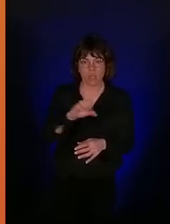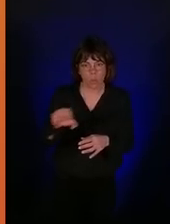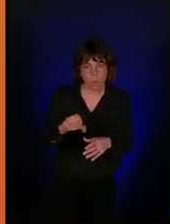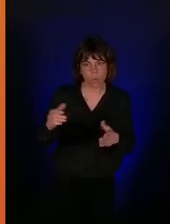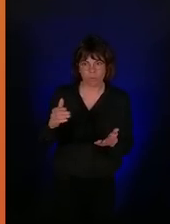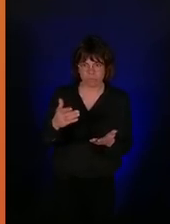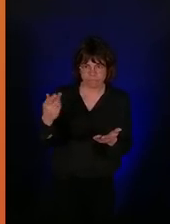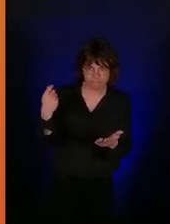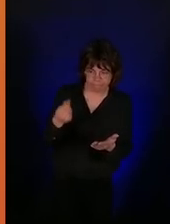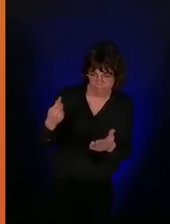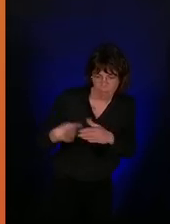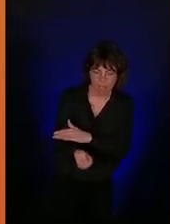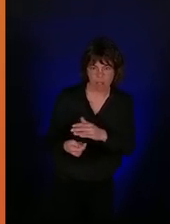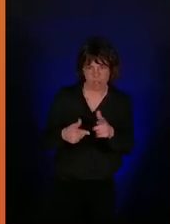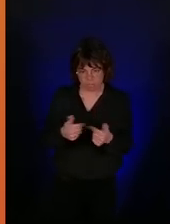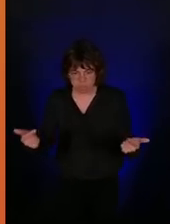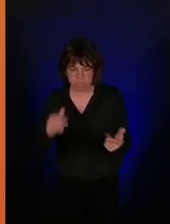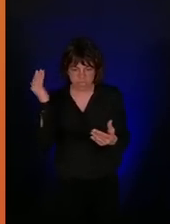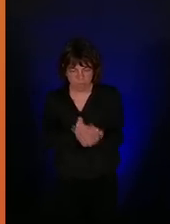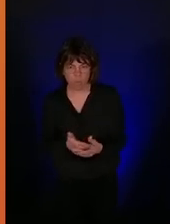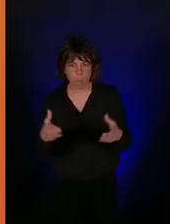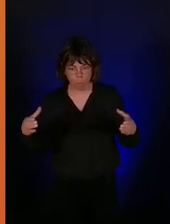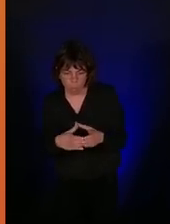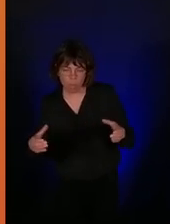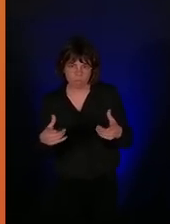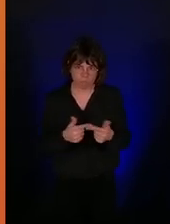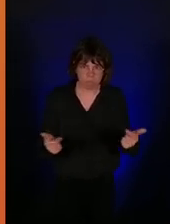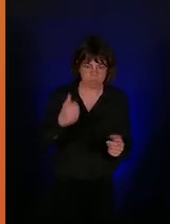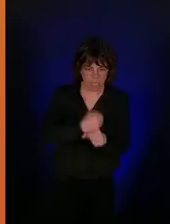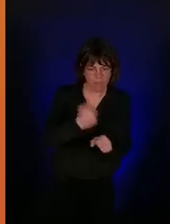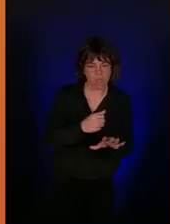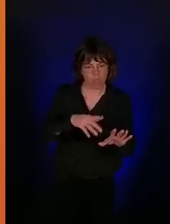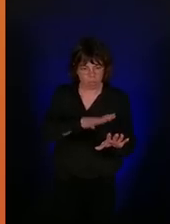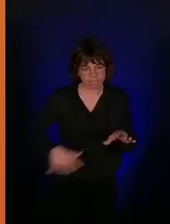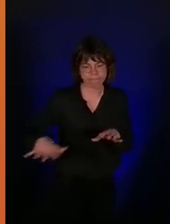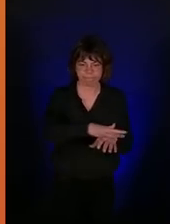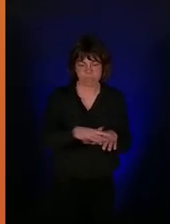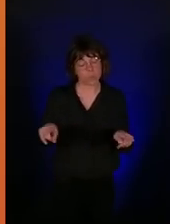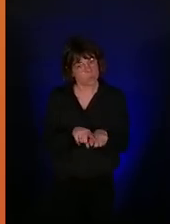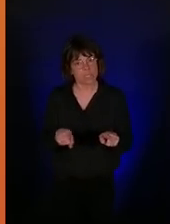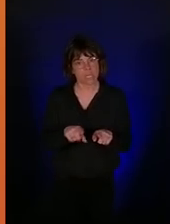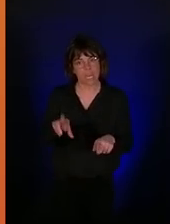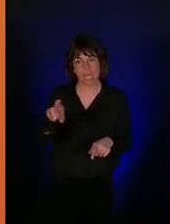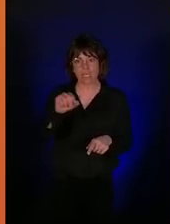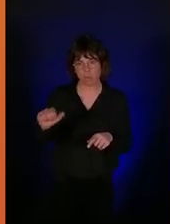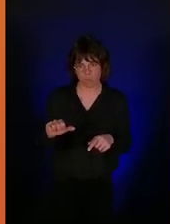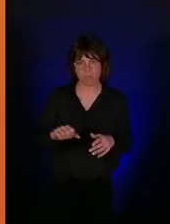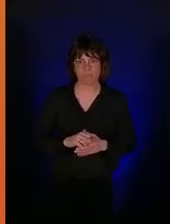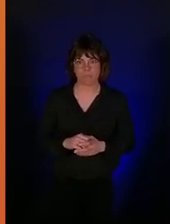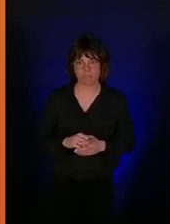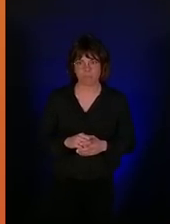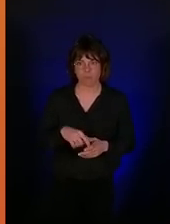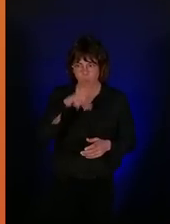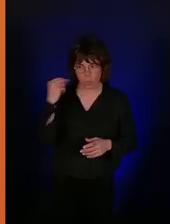entreprises de financement et d'intervention, dans les comités de groupe, auprès des travailleurs et dans le cadre de la RSE.